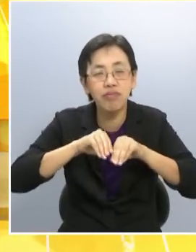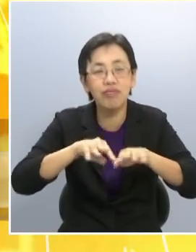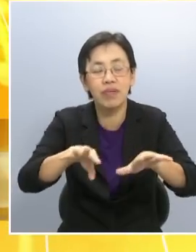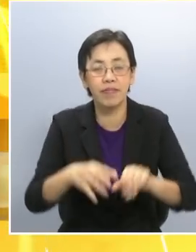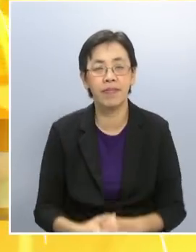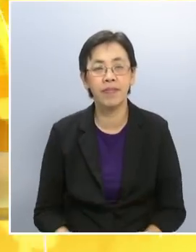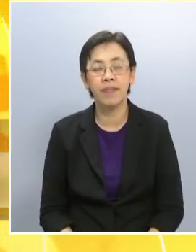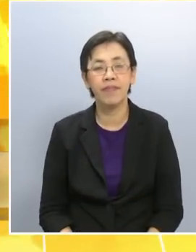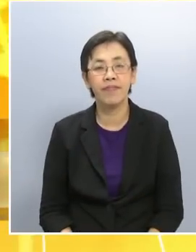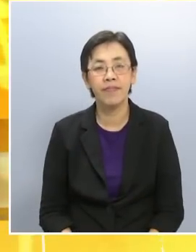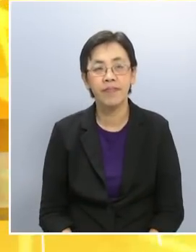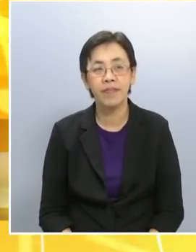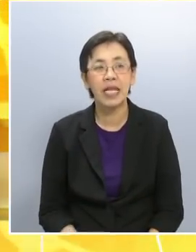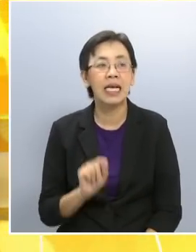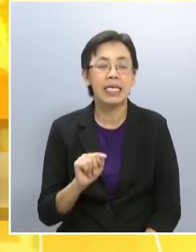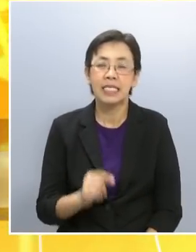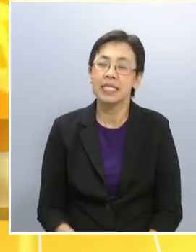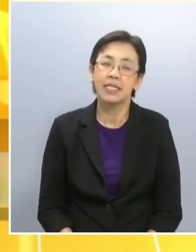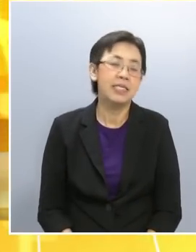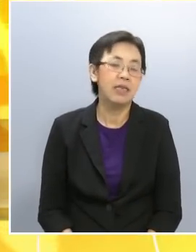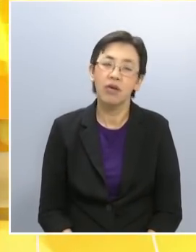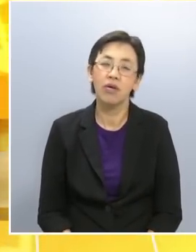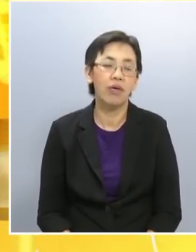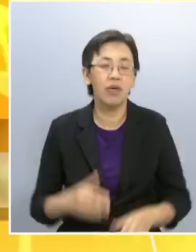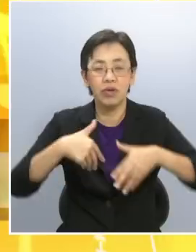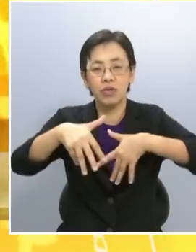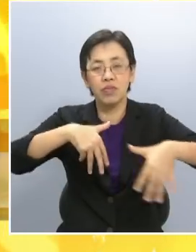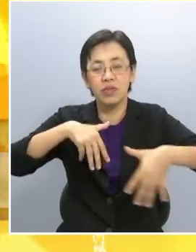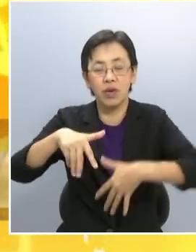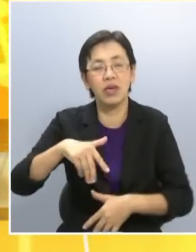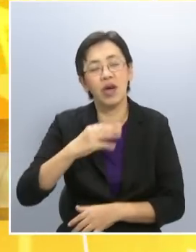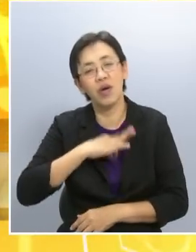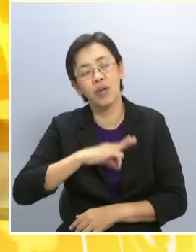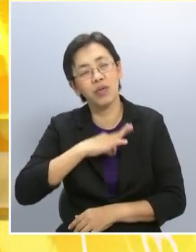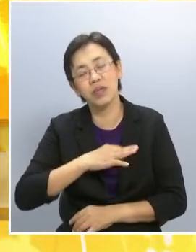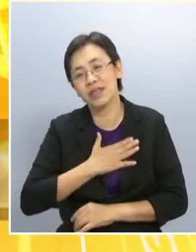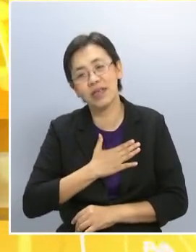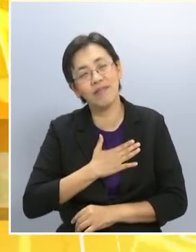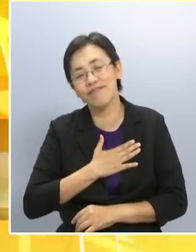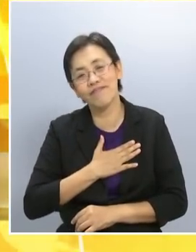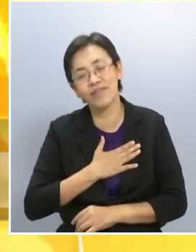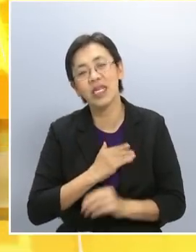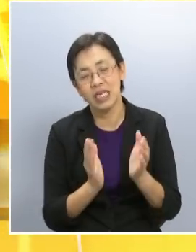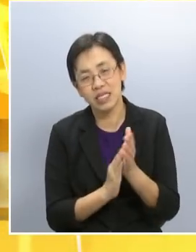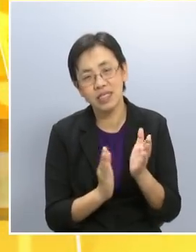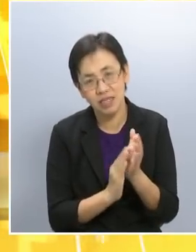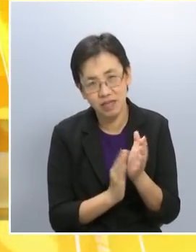ชมเรื่องนี้ยิ่งทำให้ผู้คนแสดงความรู้สึกแน่นอนและชื่นชม